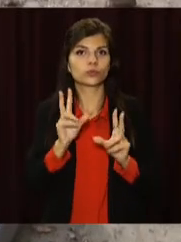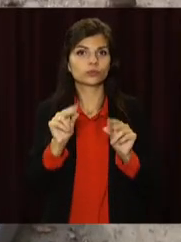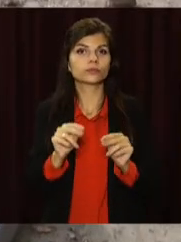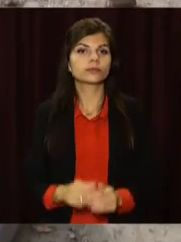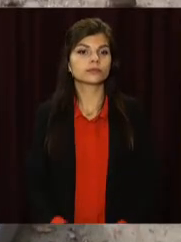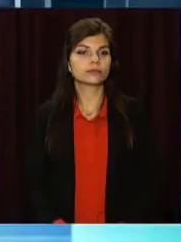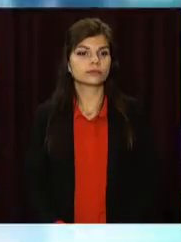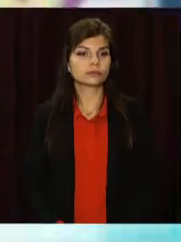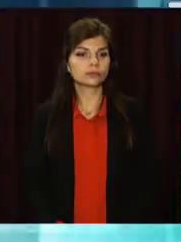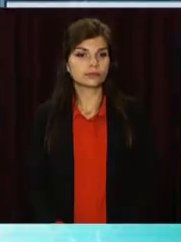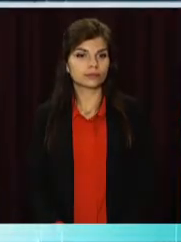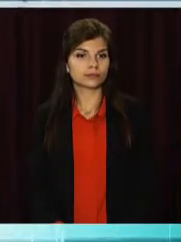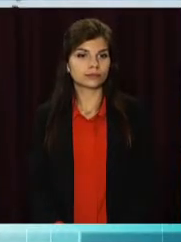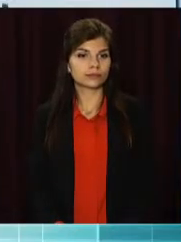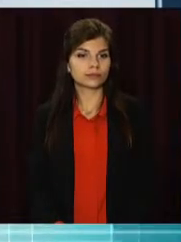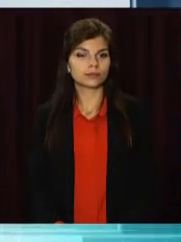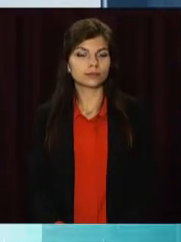«Відкритий».